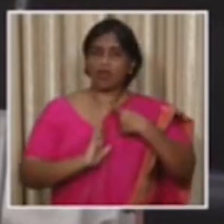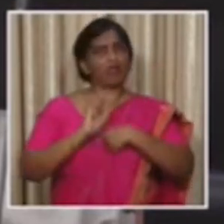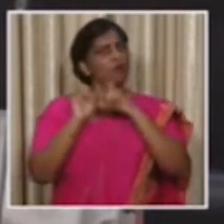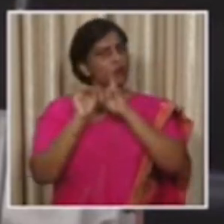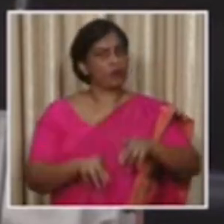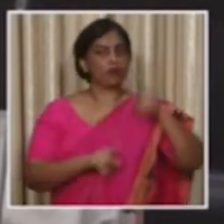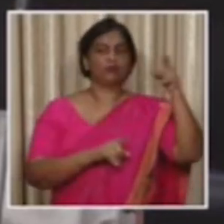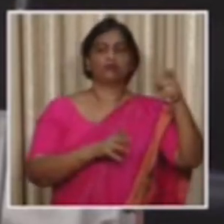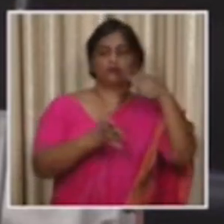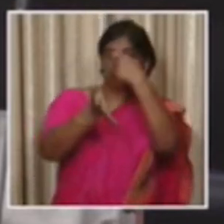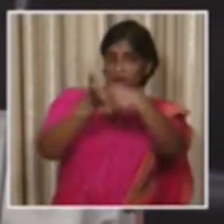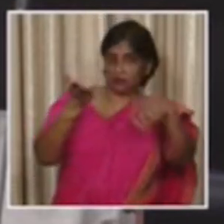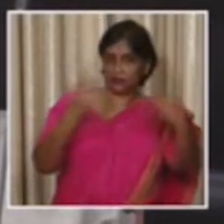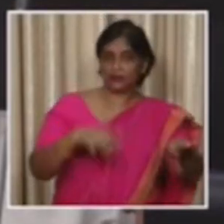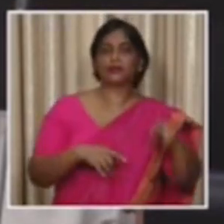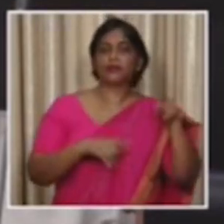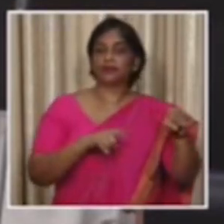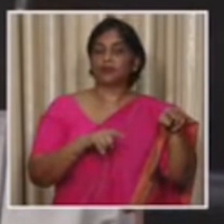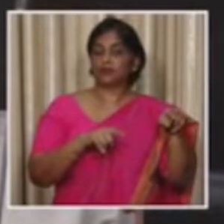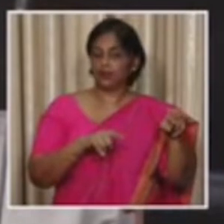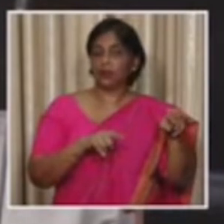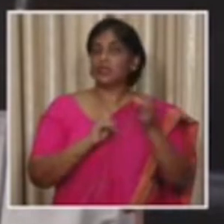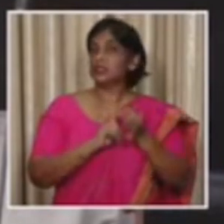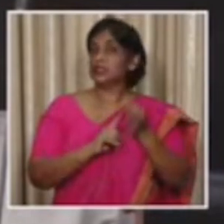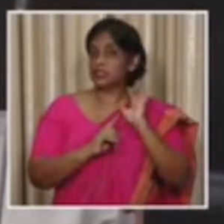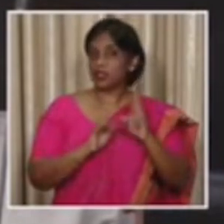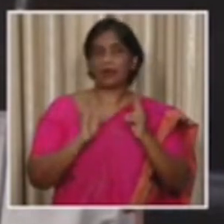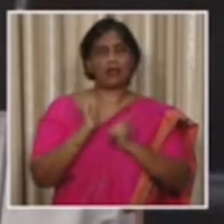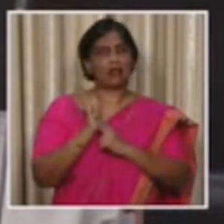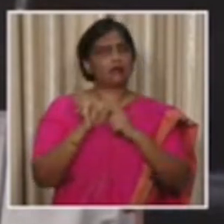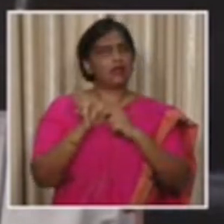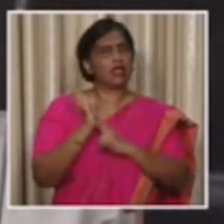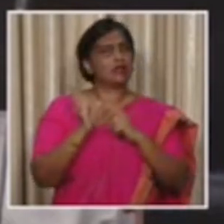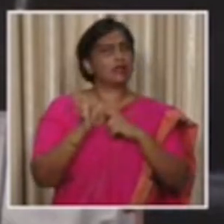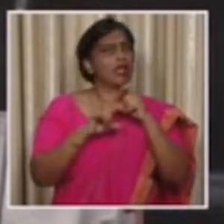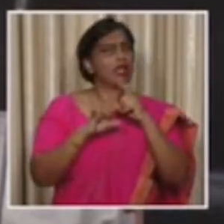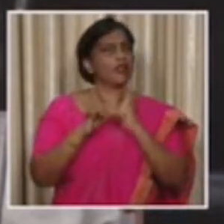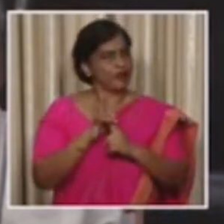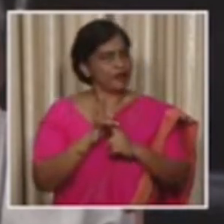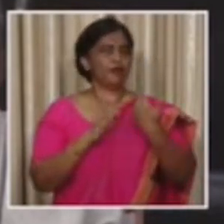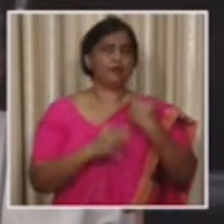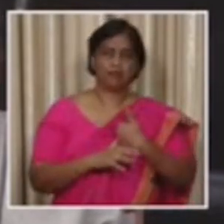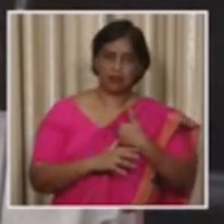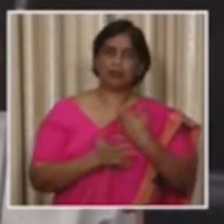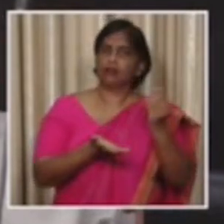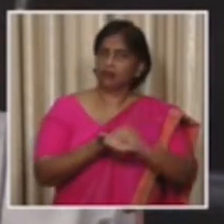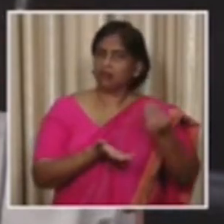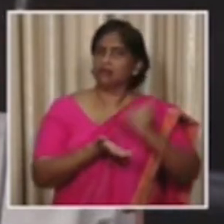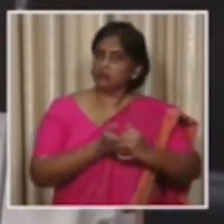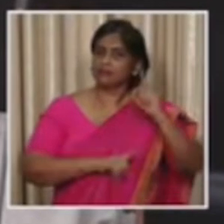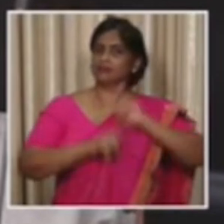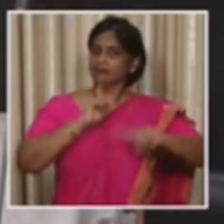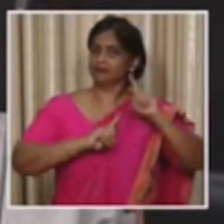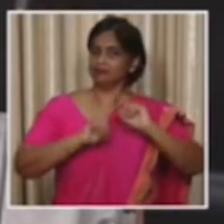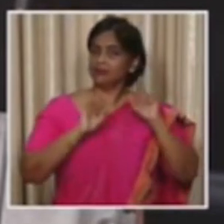ගිවිසුමට අත්සන් කරා. ඒකේ ජනාධිපති නානා අඩෝ ලංකාවයි මමත් මේ ගැන විටින් විට සාකච්ඡා කරලා